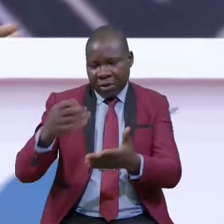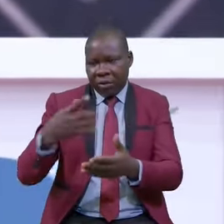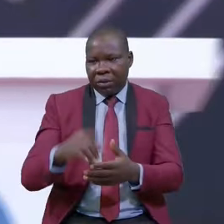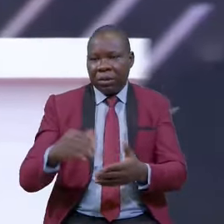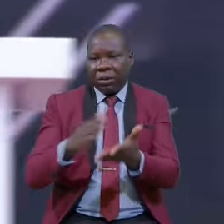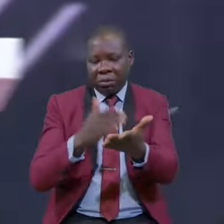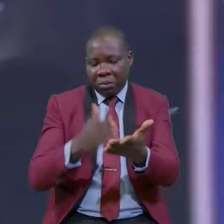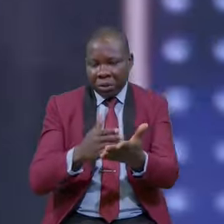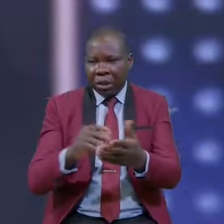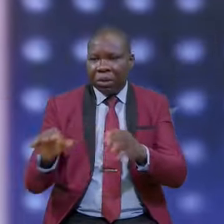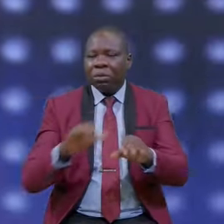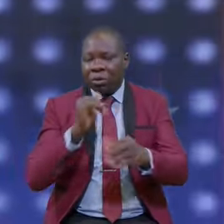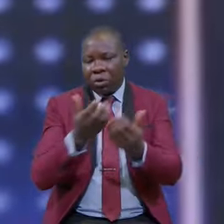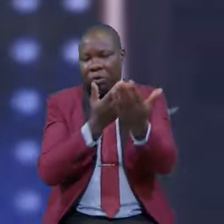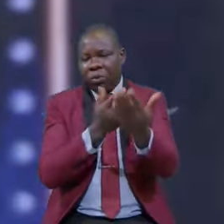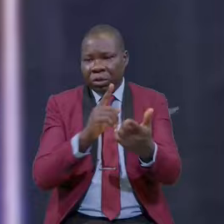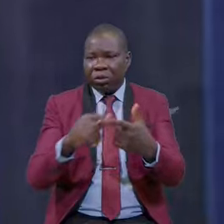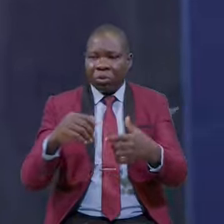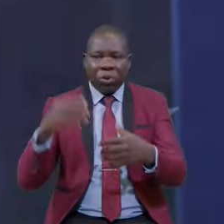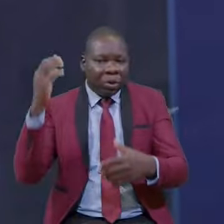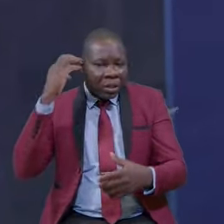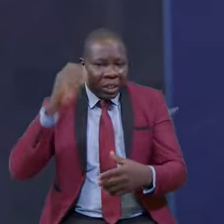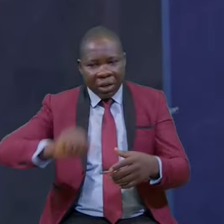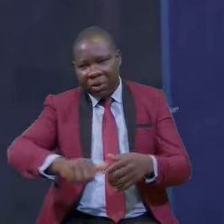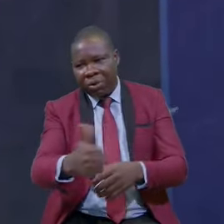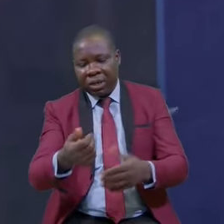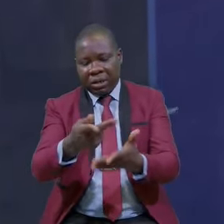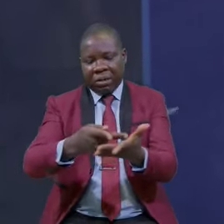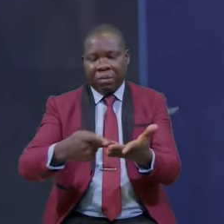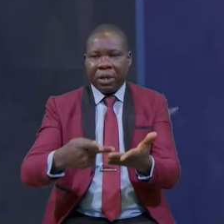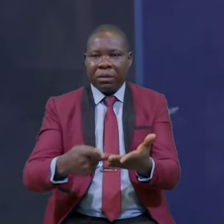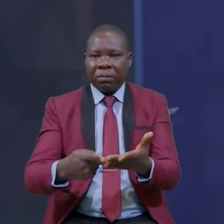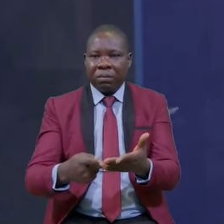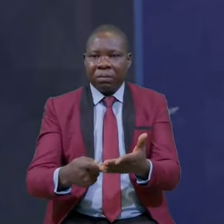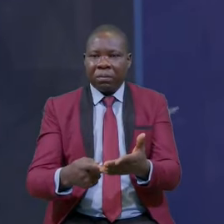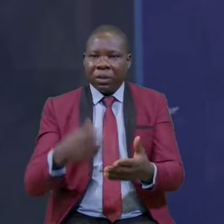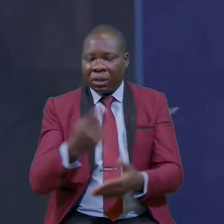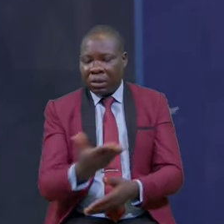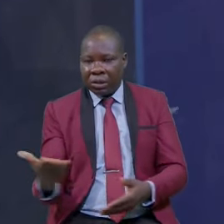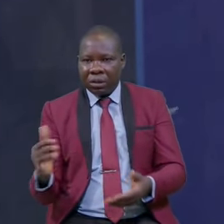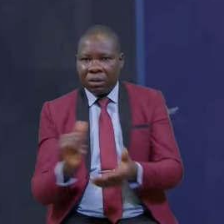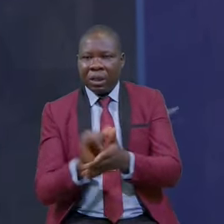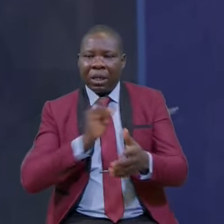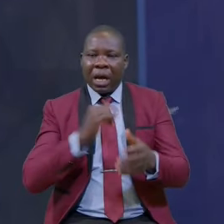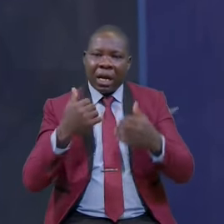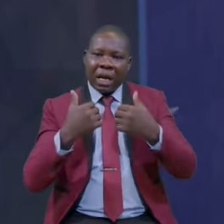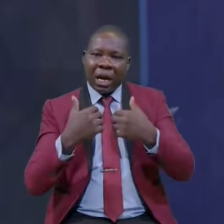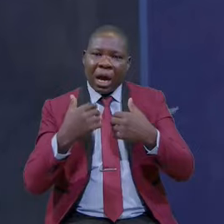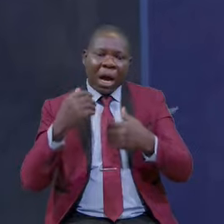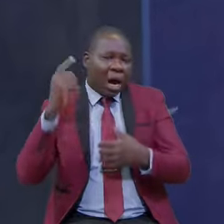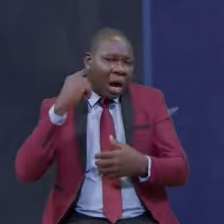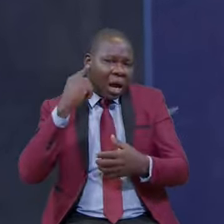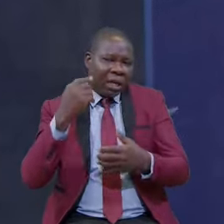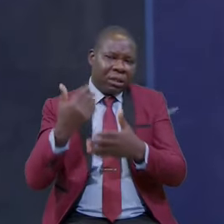se balade. Ah, je vais témoigner. You know, vous savez, the things I had les choses que j'avais avant